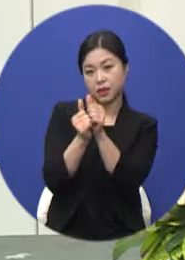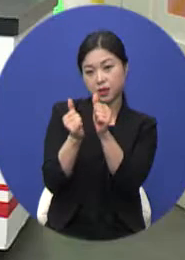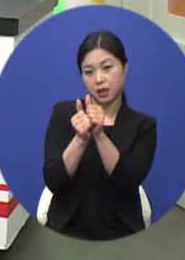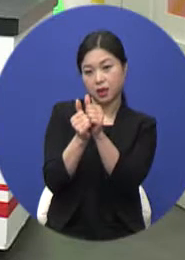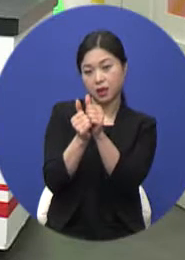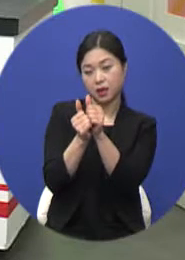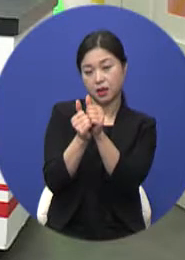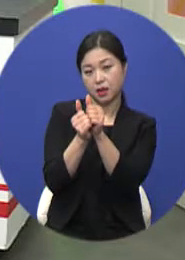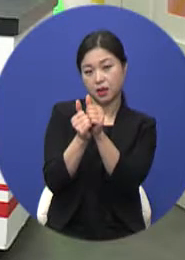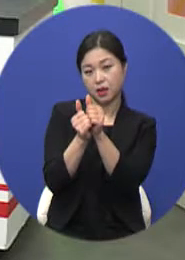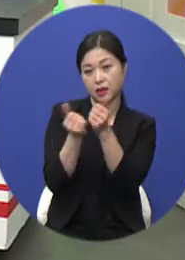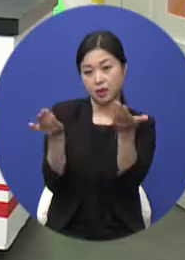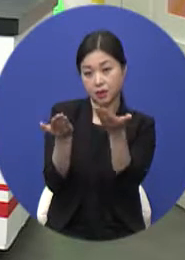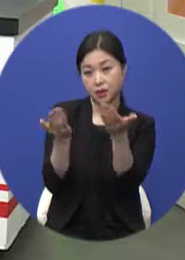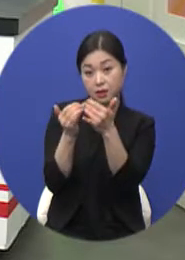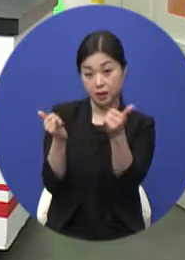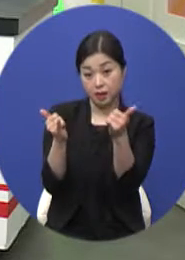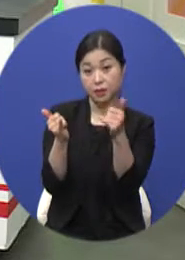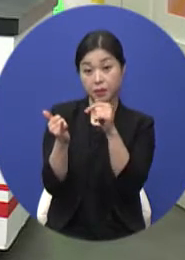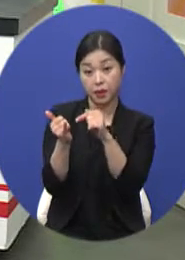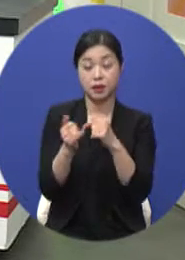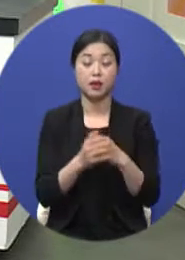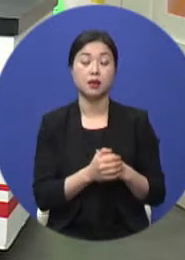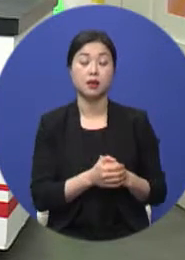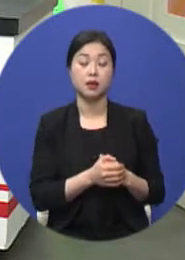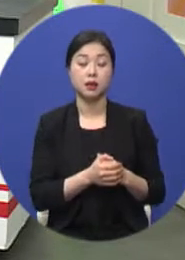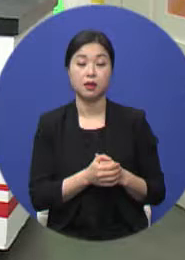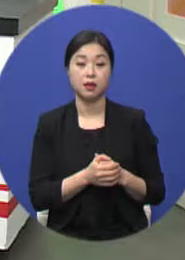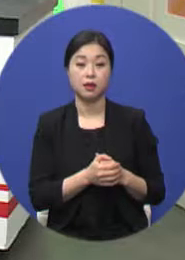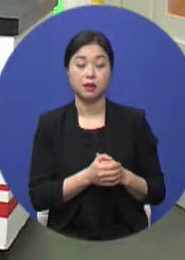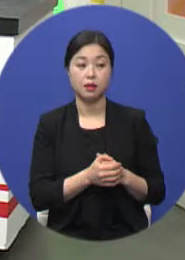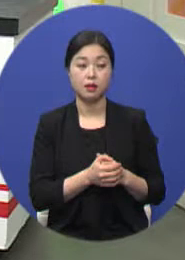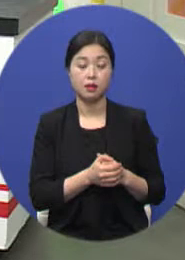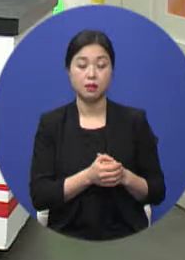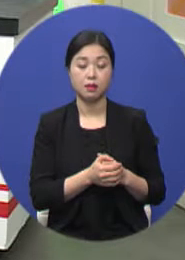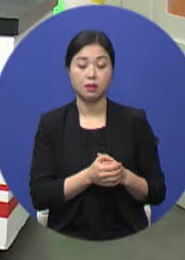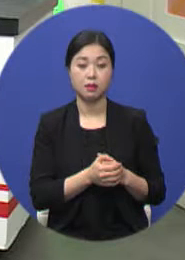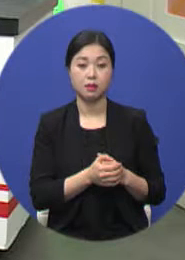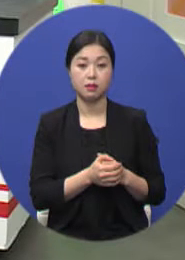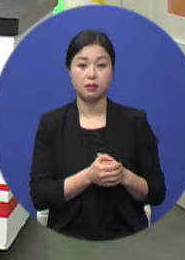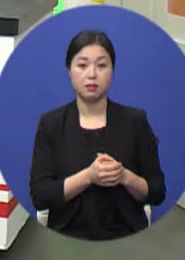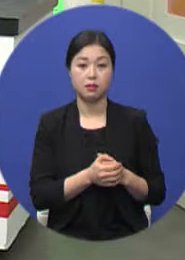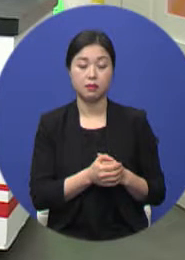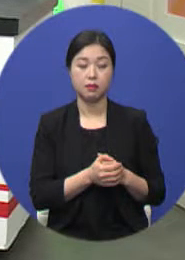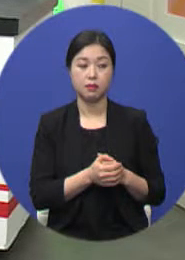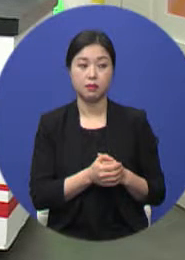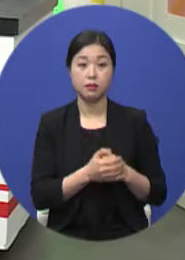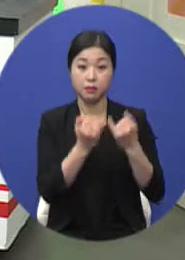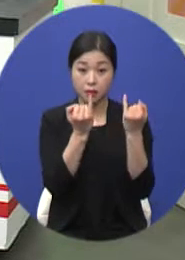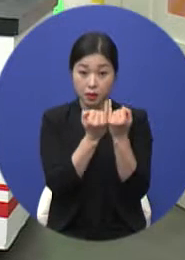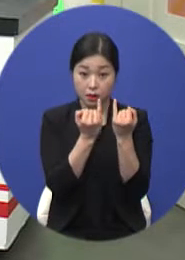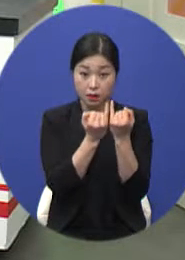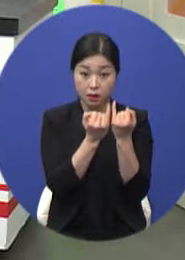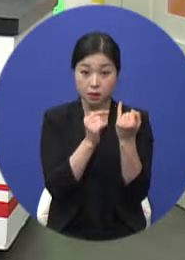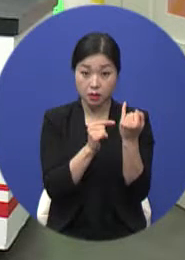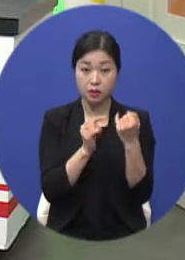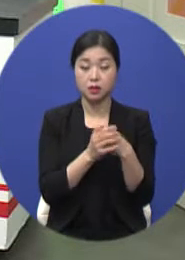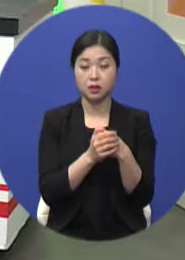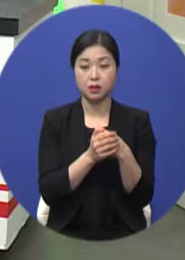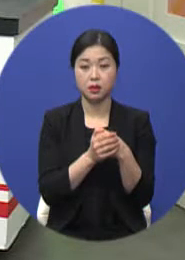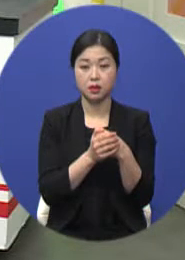네. 그 여자들이 이렇게 밖에서 하기 어려운